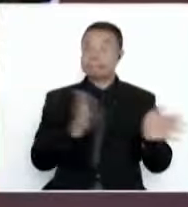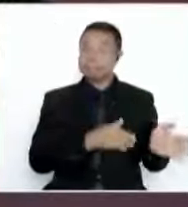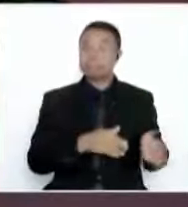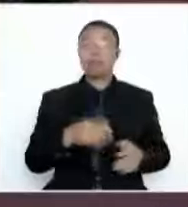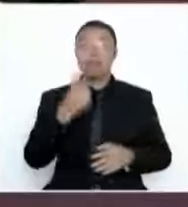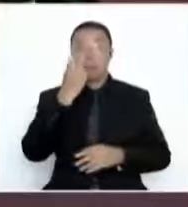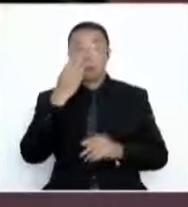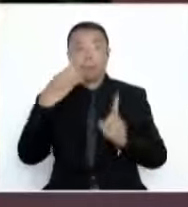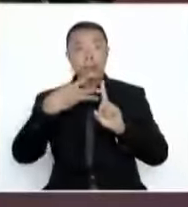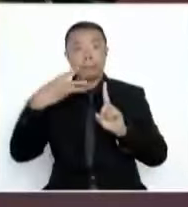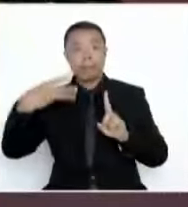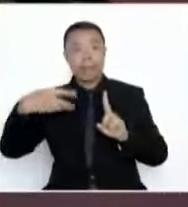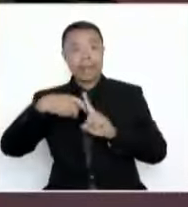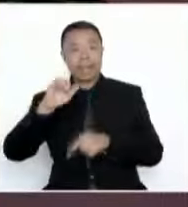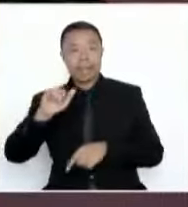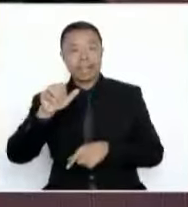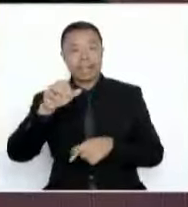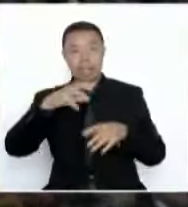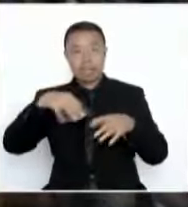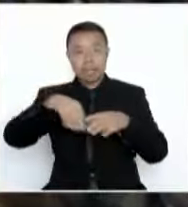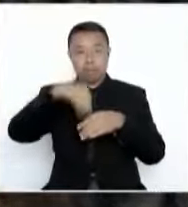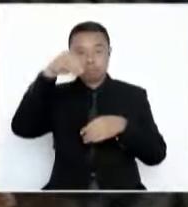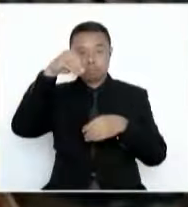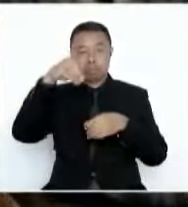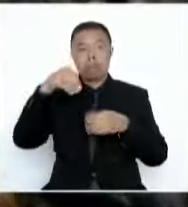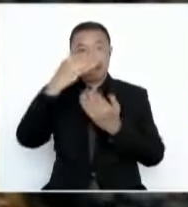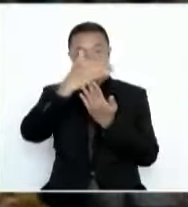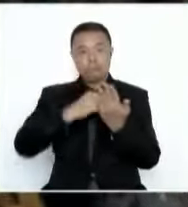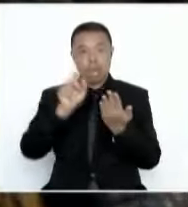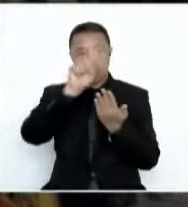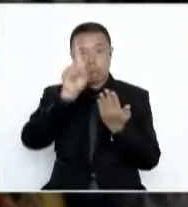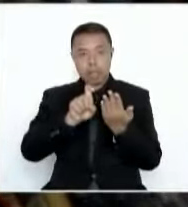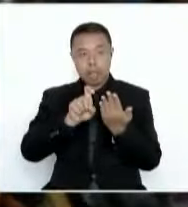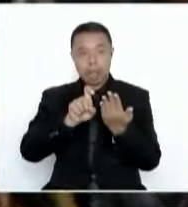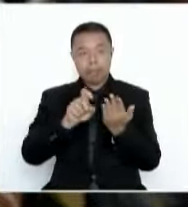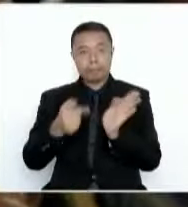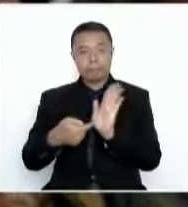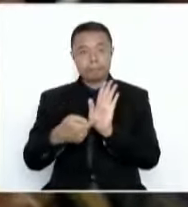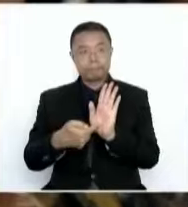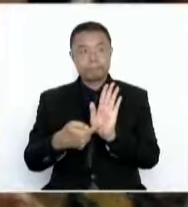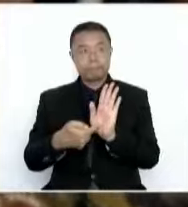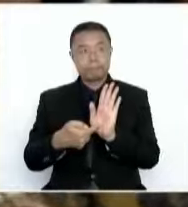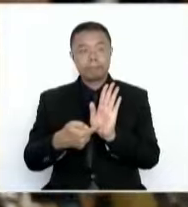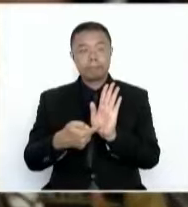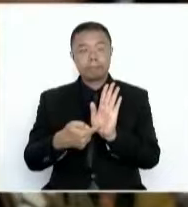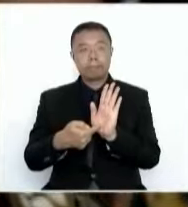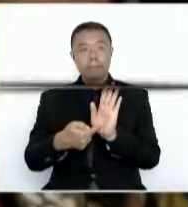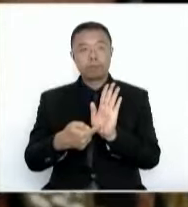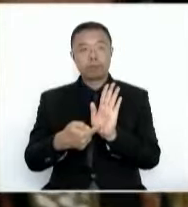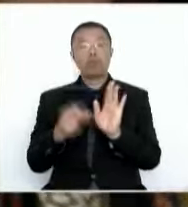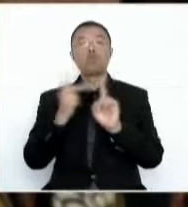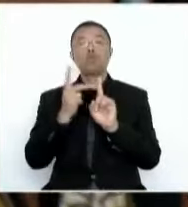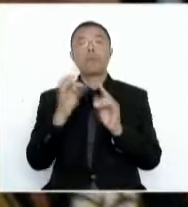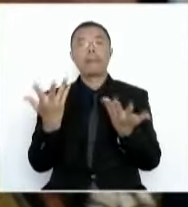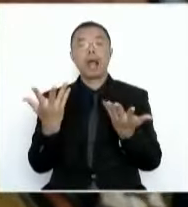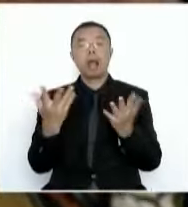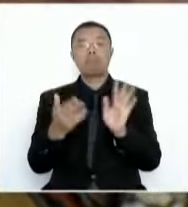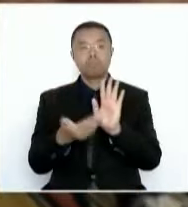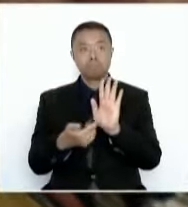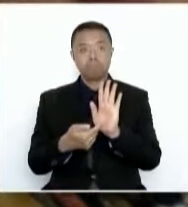BAP untuk mengambil undian daftar pertanyaan dalam fish diperlihatkan ke kamera tenang dulu